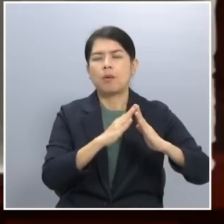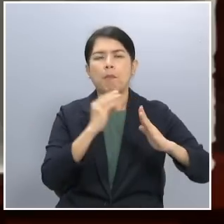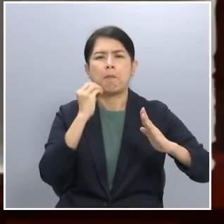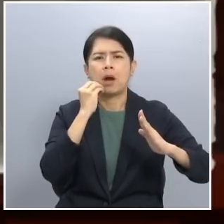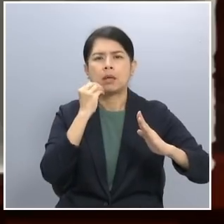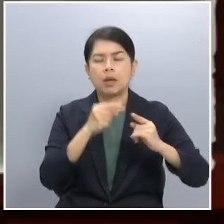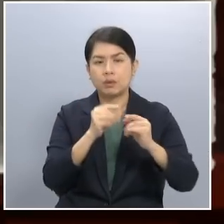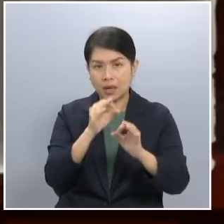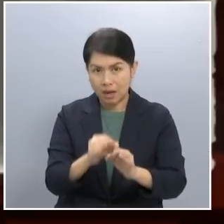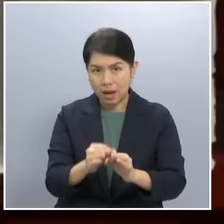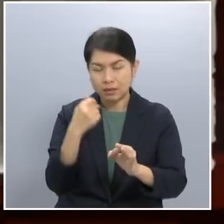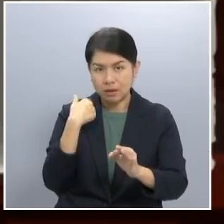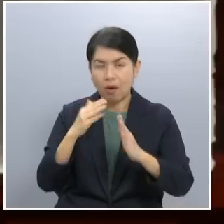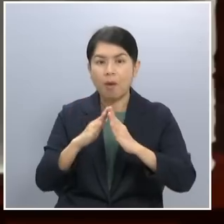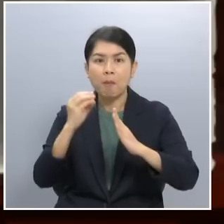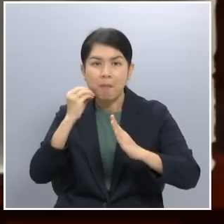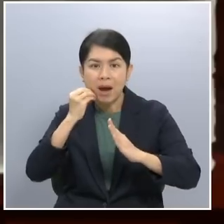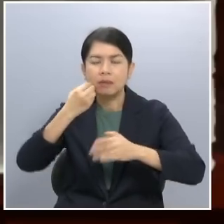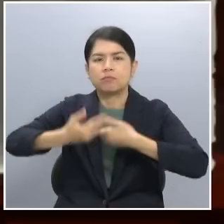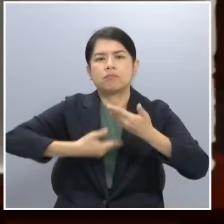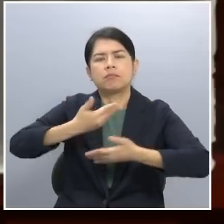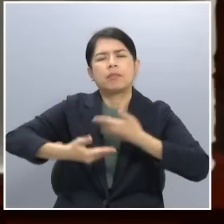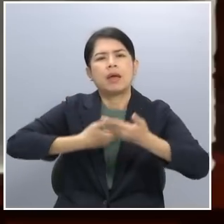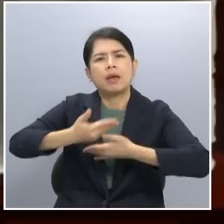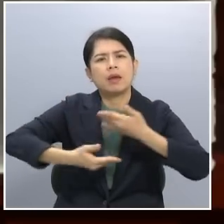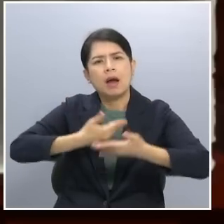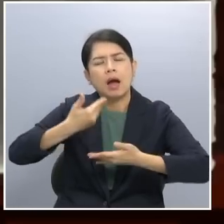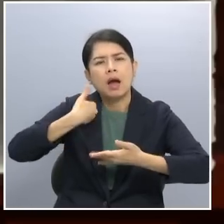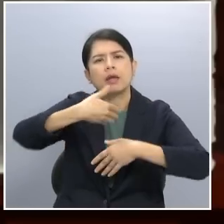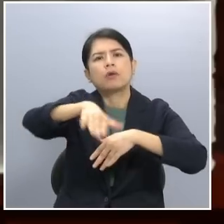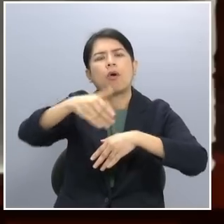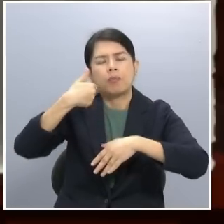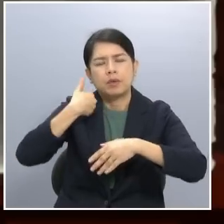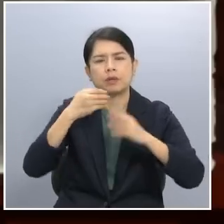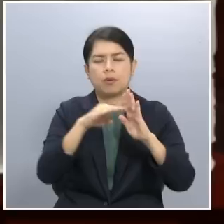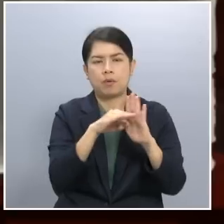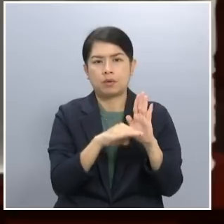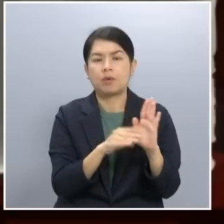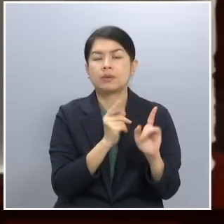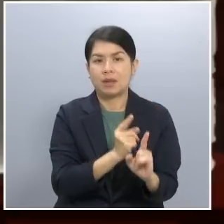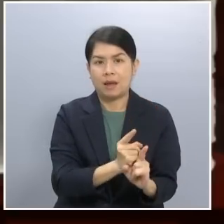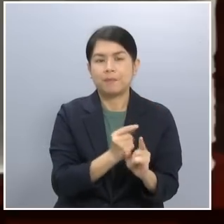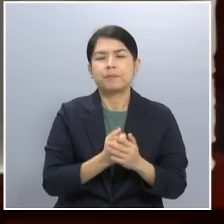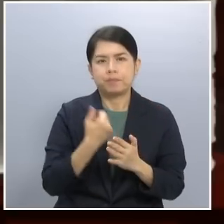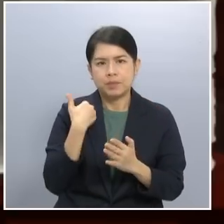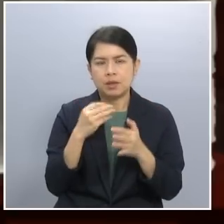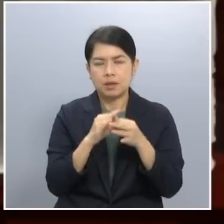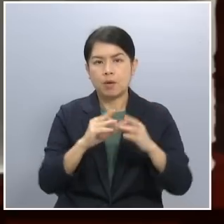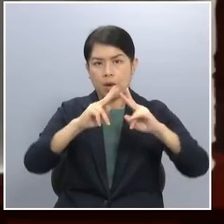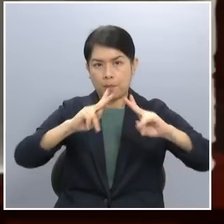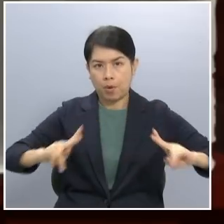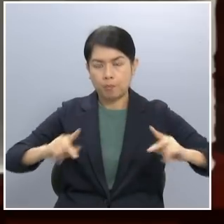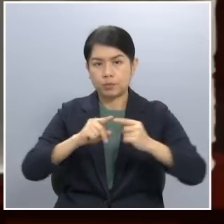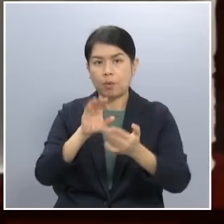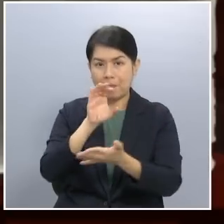ารก็เอาบ้านหลังนี้เนี่ยนะครับไปขายทอดตลาดคือเรียกว่าทุกสิ่งทุกอย่างเนี่ยมันเป็นไปตามกระบวนการถูกไหมฮะมีการบังคับคดีต่างๆนานาจ